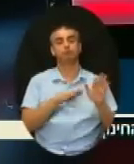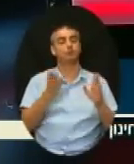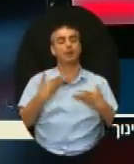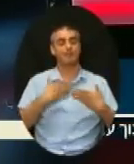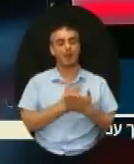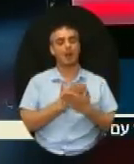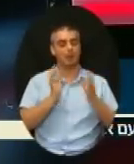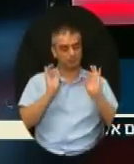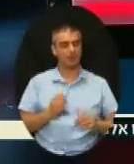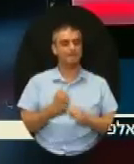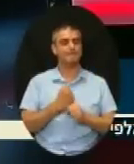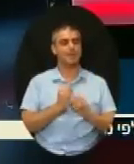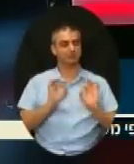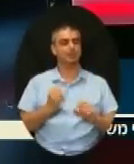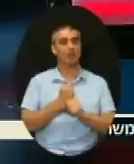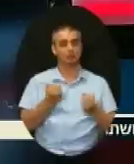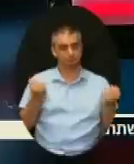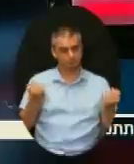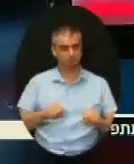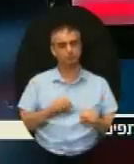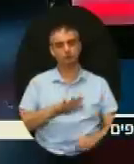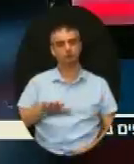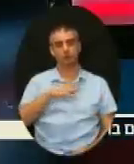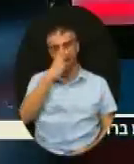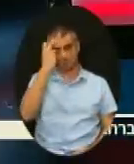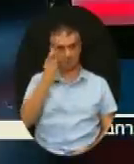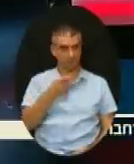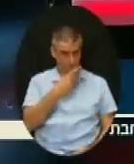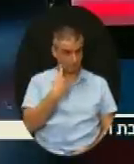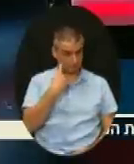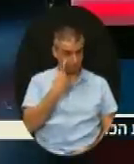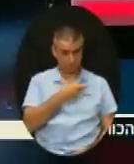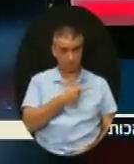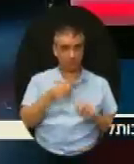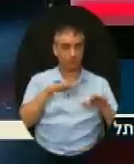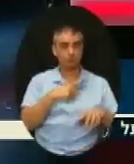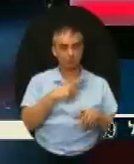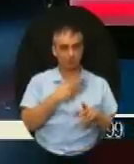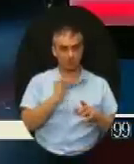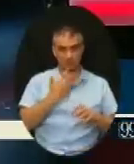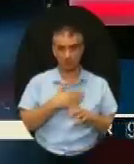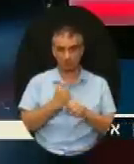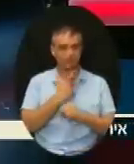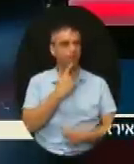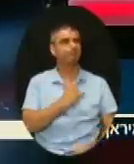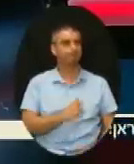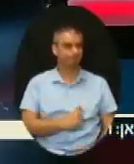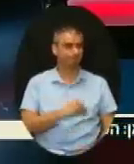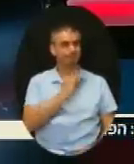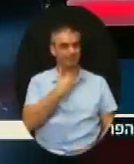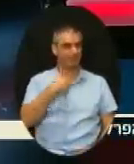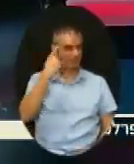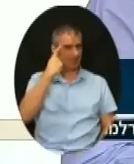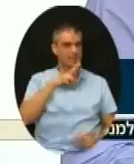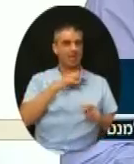לקבל החלטה אופרטיבית, להטיל סגר על השכונות. אתה מתרשם שראש הממשלה בכיוון הזה? כן. זה לדעתי